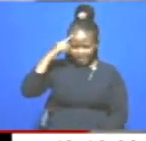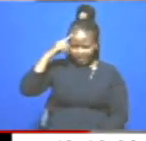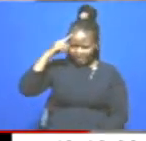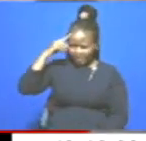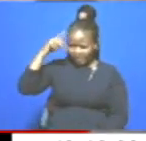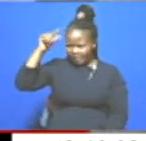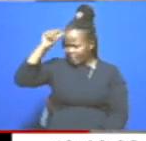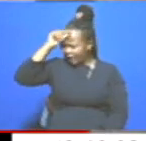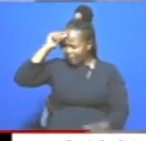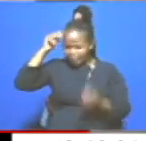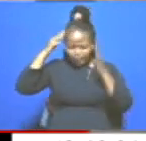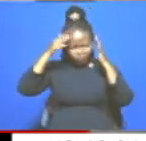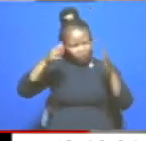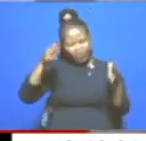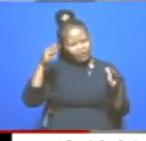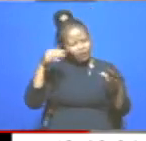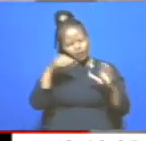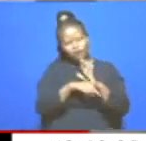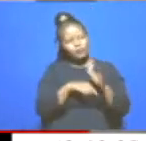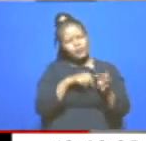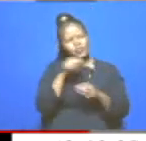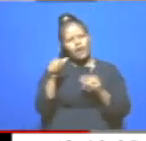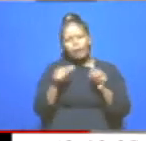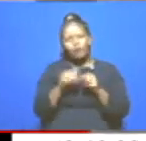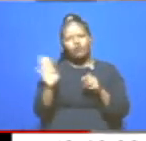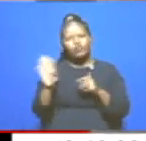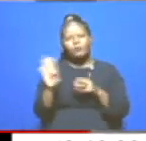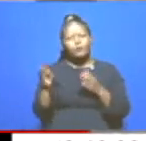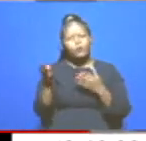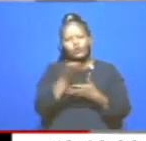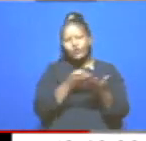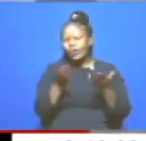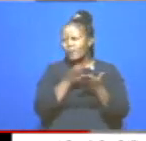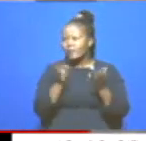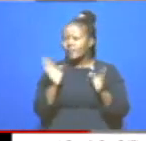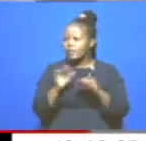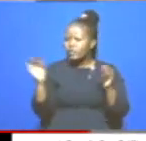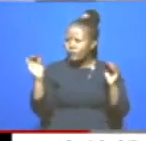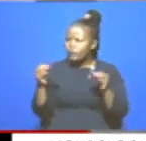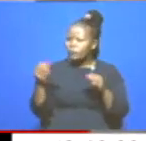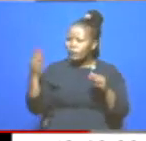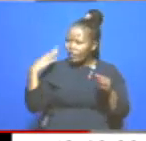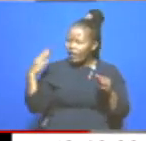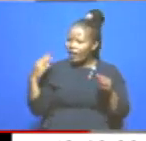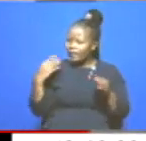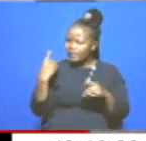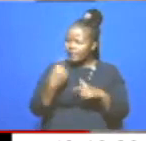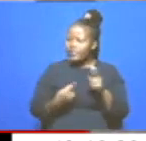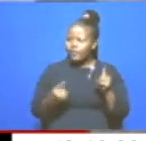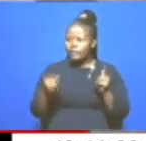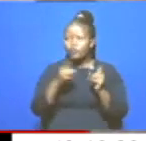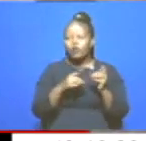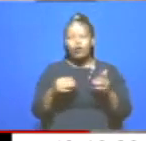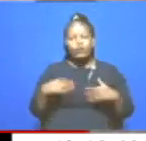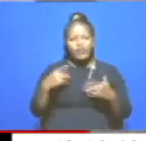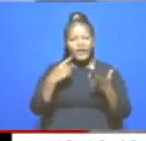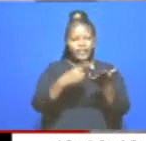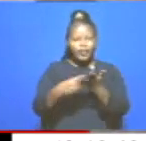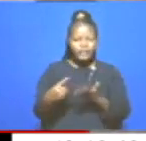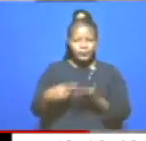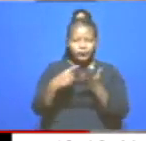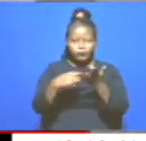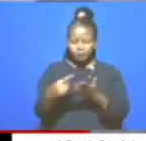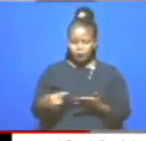upana zaidi swala la uchumi samawati. Mwaka jana walituita mapema nafikiri kuzungumzia swala hili, lakini bado ile